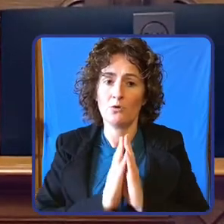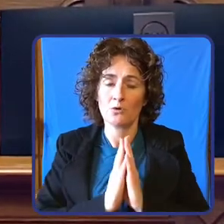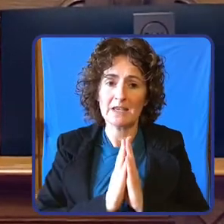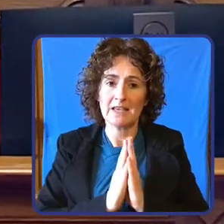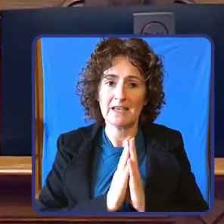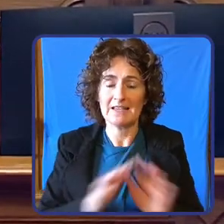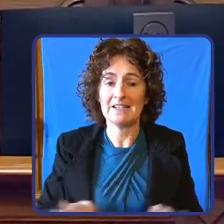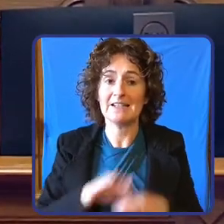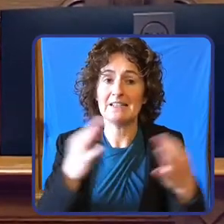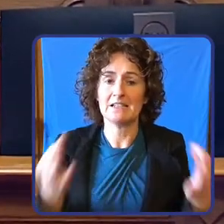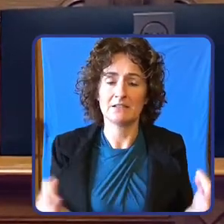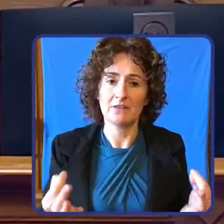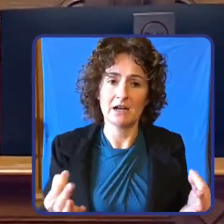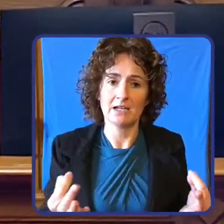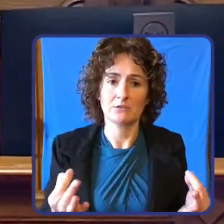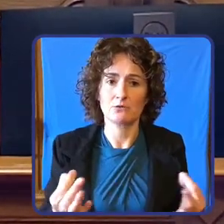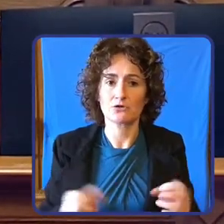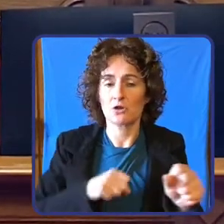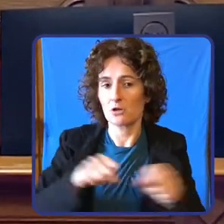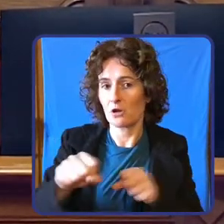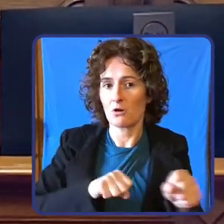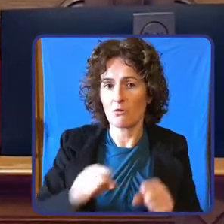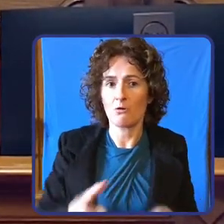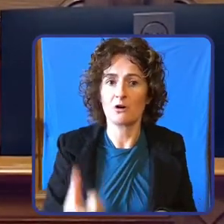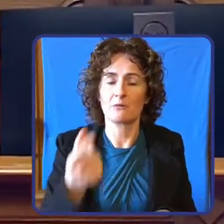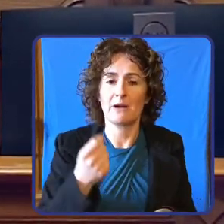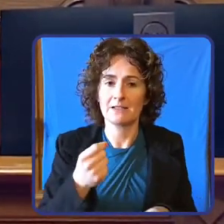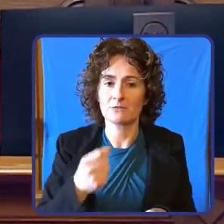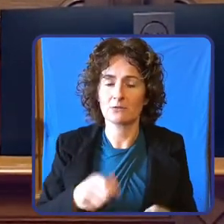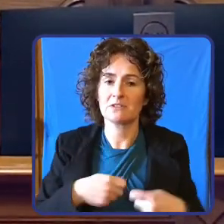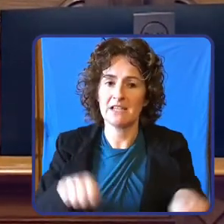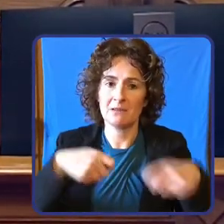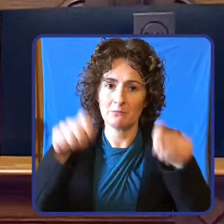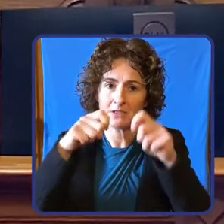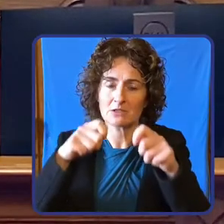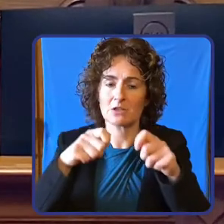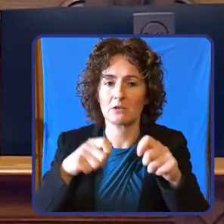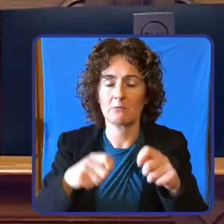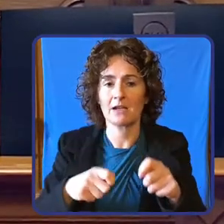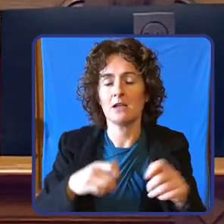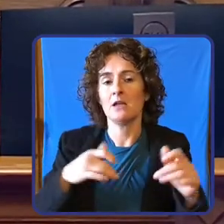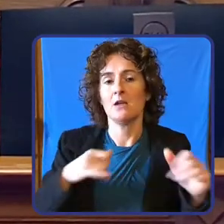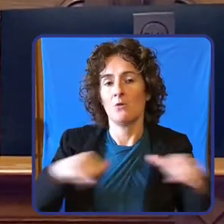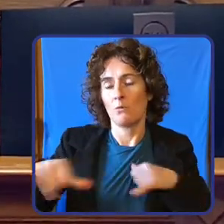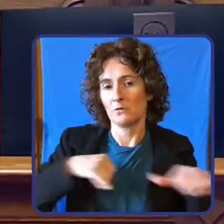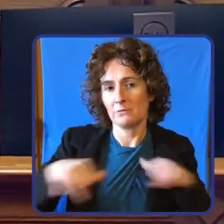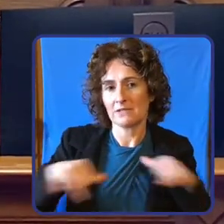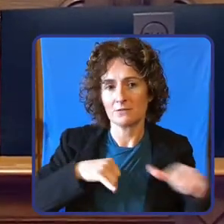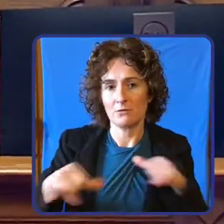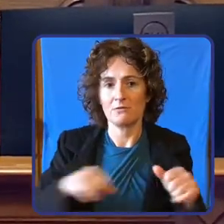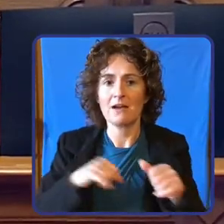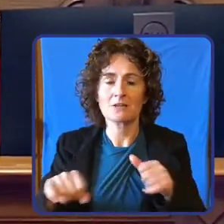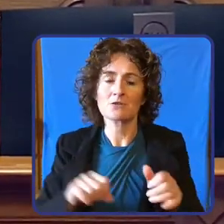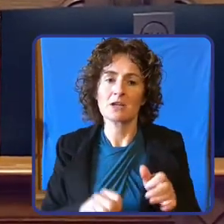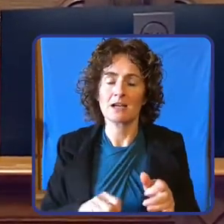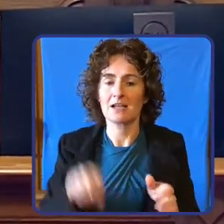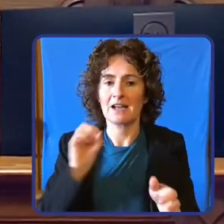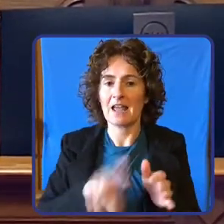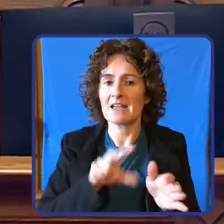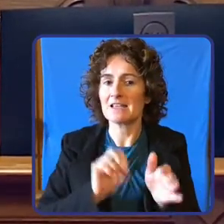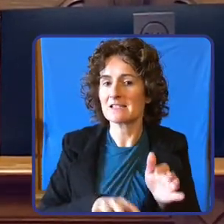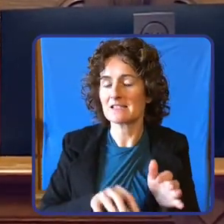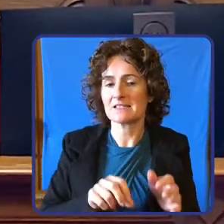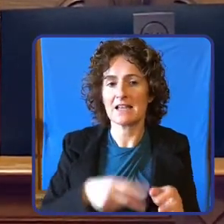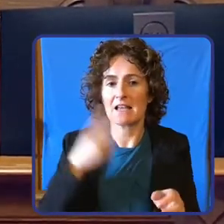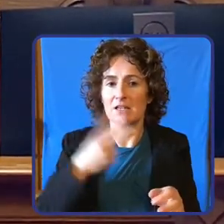kitéve, ő kérte a kormánytól, hogy építsék meg Vásárhely szennyvíztelepét. Egyelőre még ebben a lobbiban sem